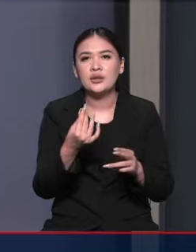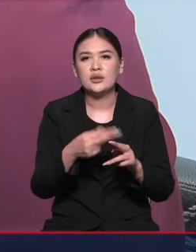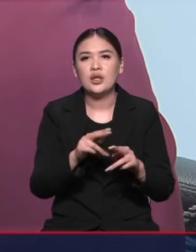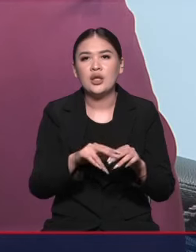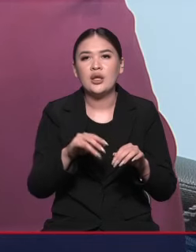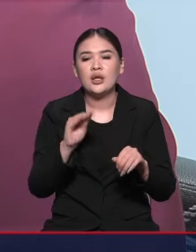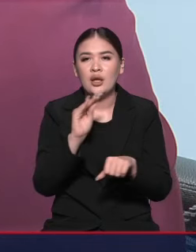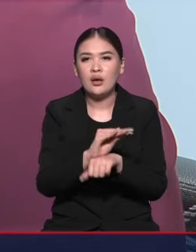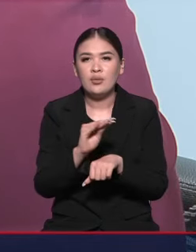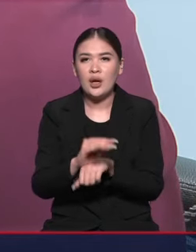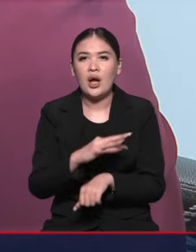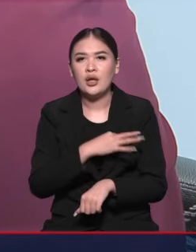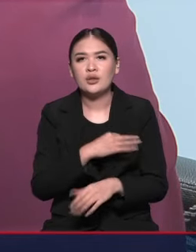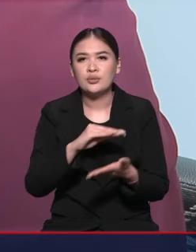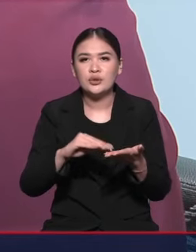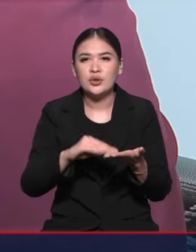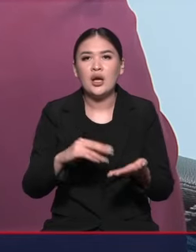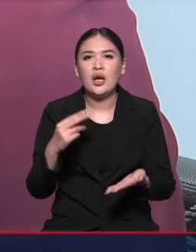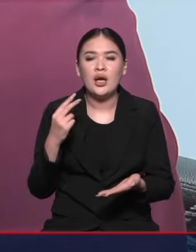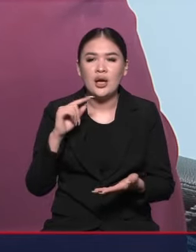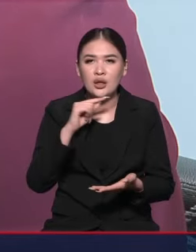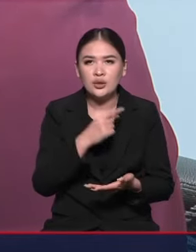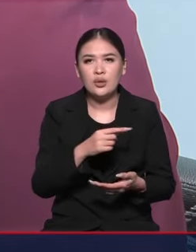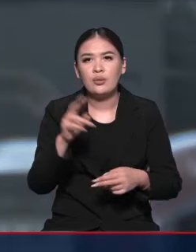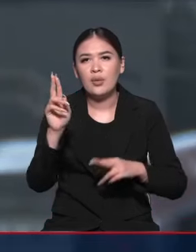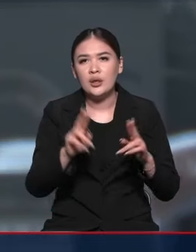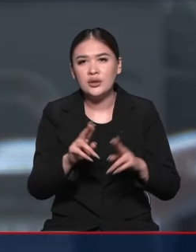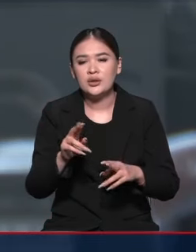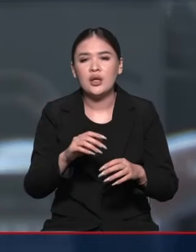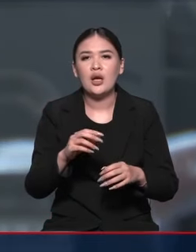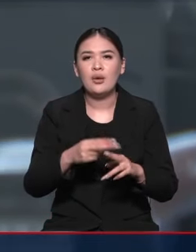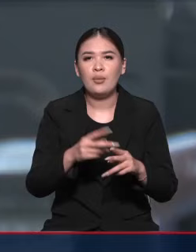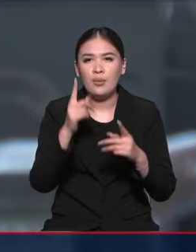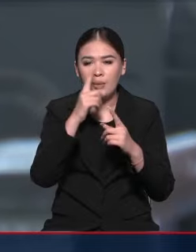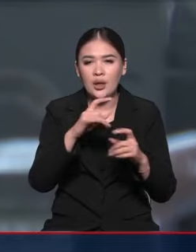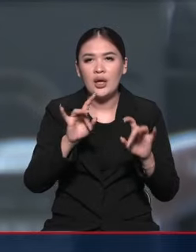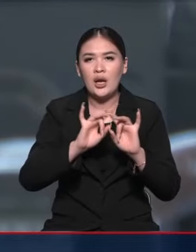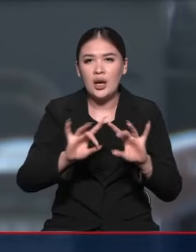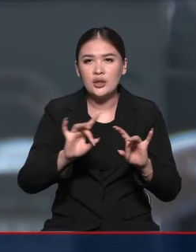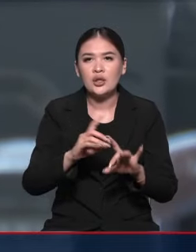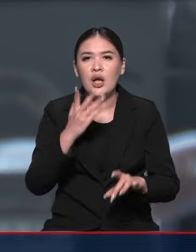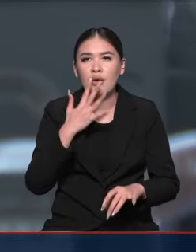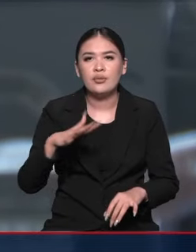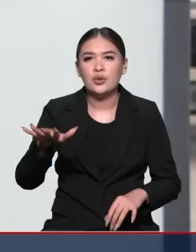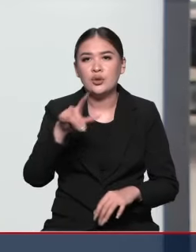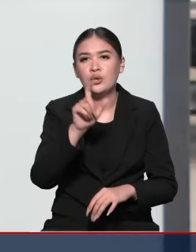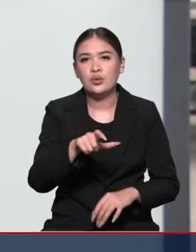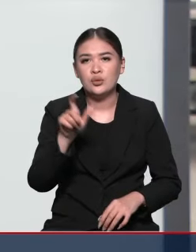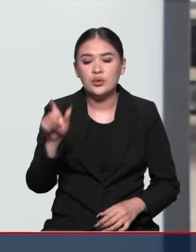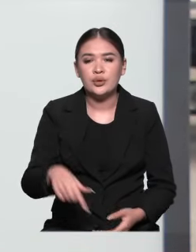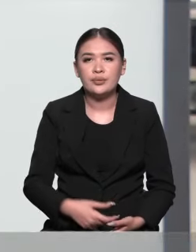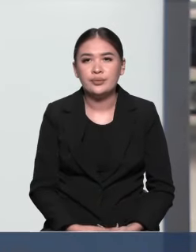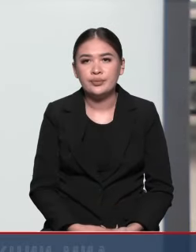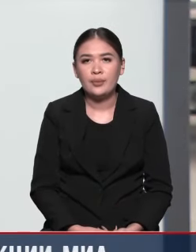наполнения. Агентство пишет об экономике, политике, культуре нашей страны и активно делится всем этим с зарубежными читателями. Мы